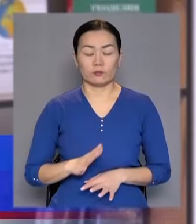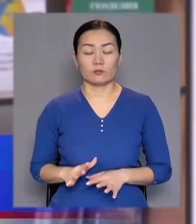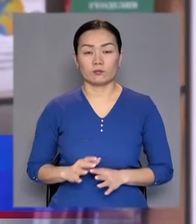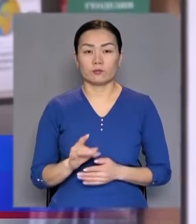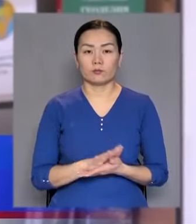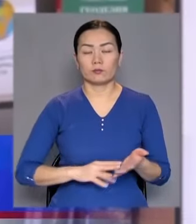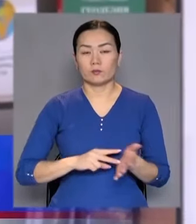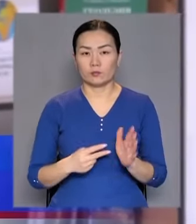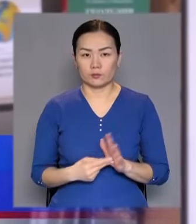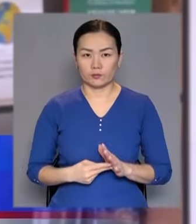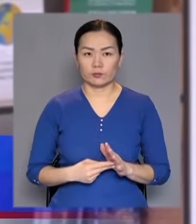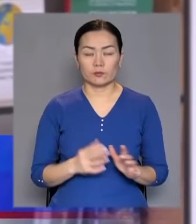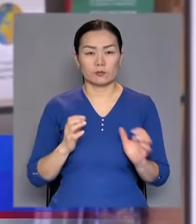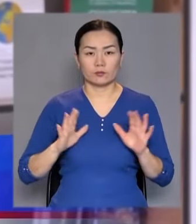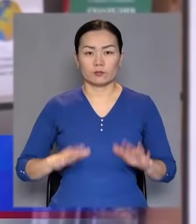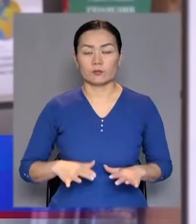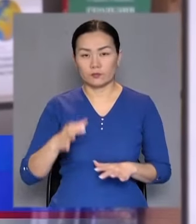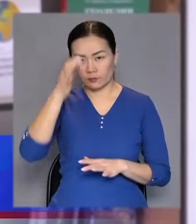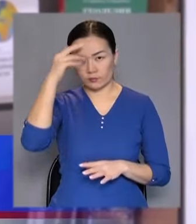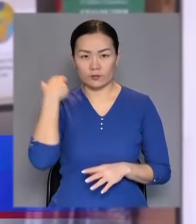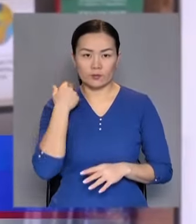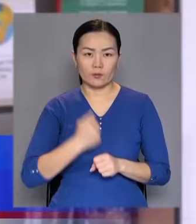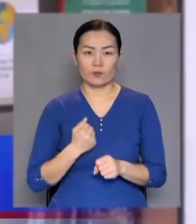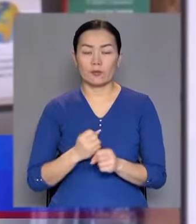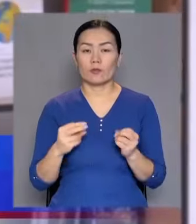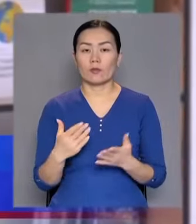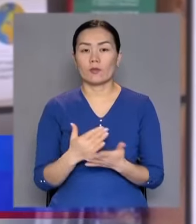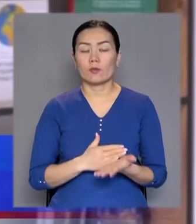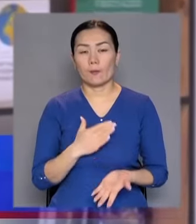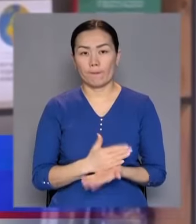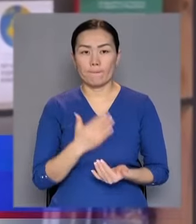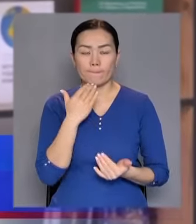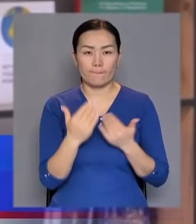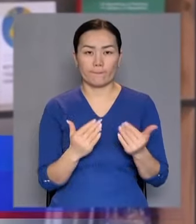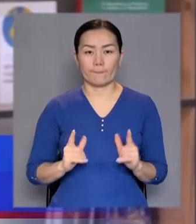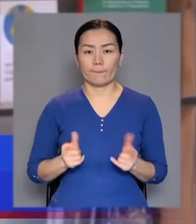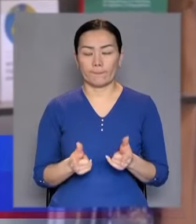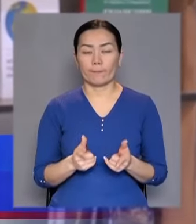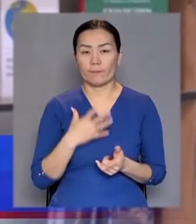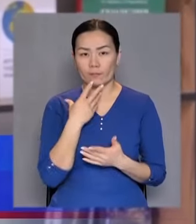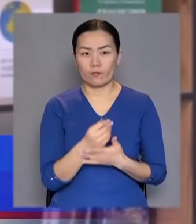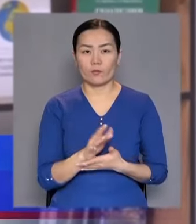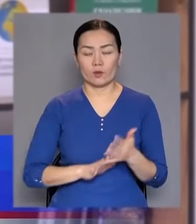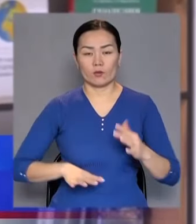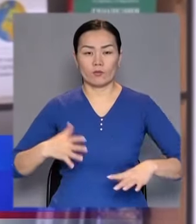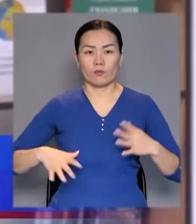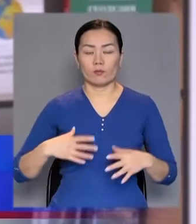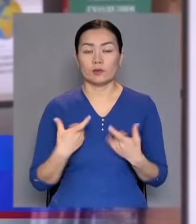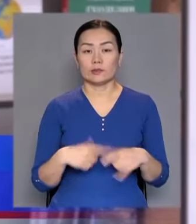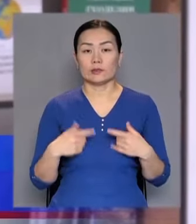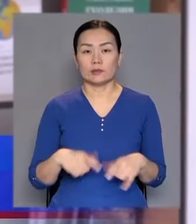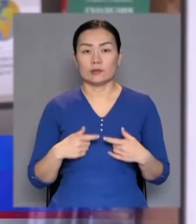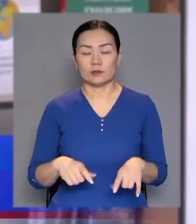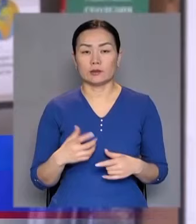түспей жатып, уже білдім біздің университетте академиялық ұтқырлық программыз бар екенін, сұрап білдім, соған мен дайындалам деп уже